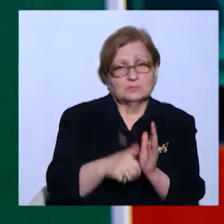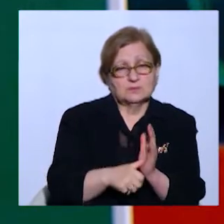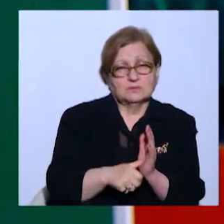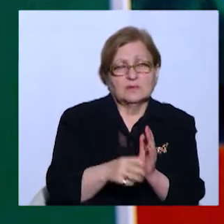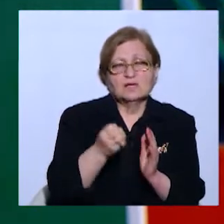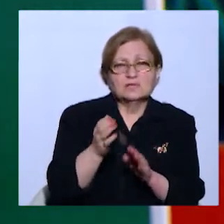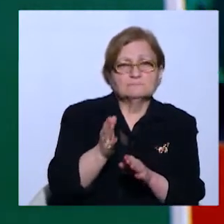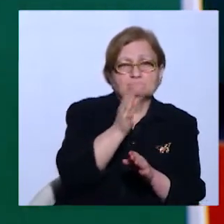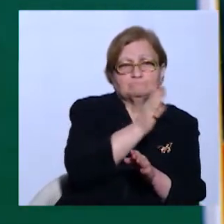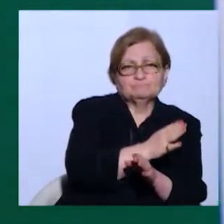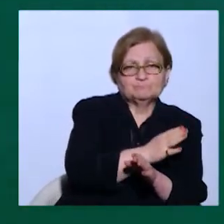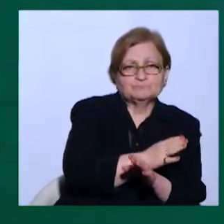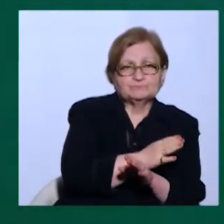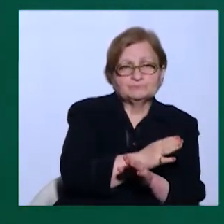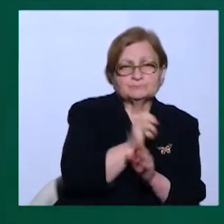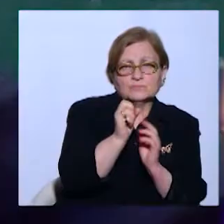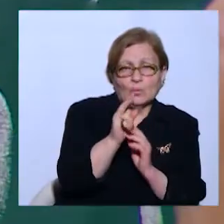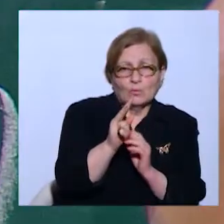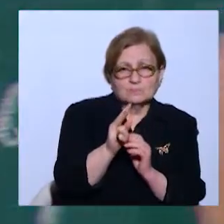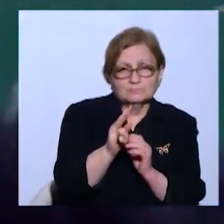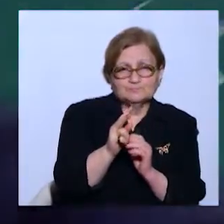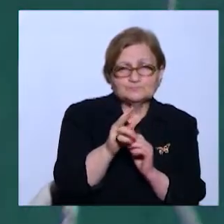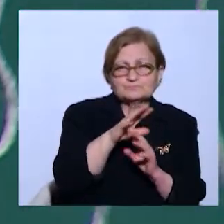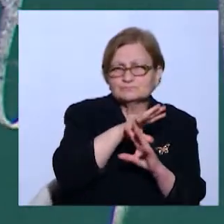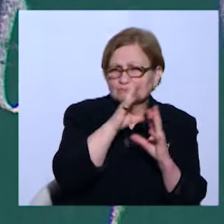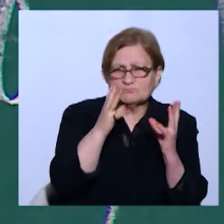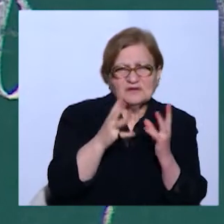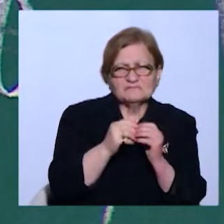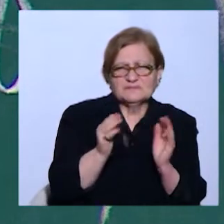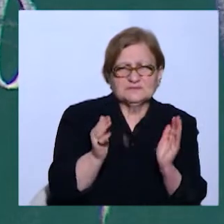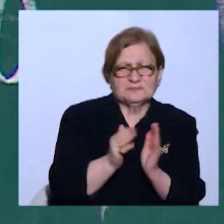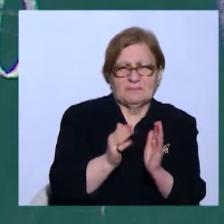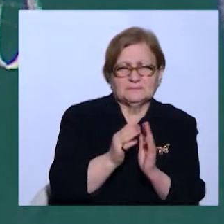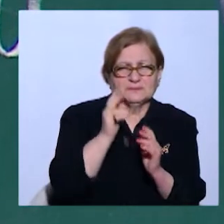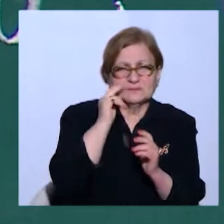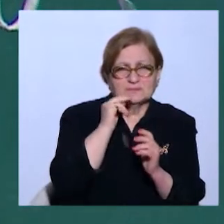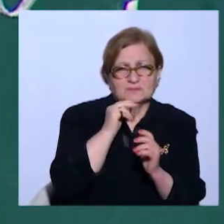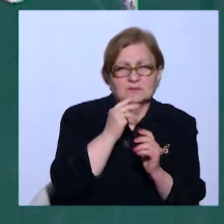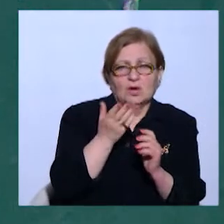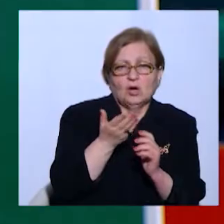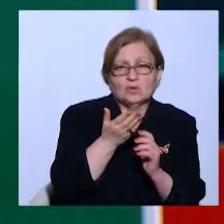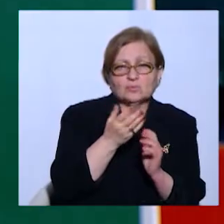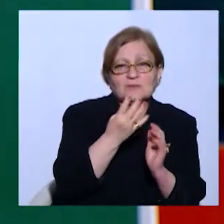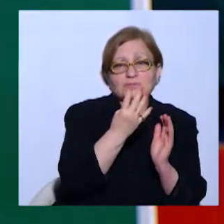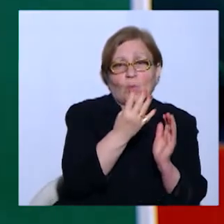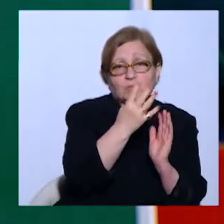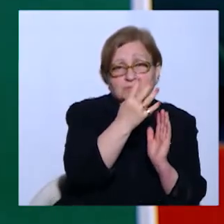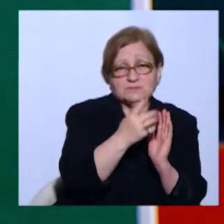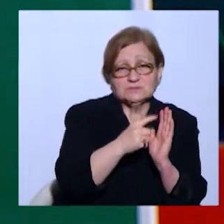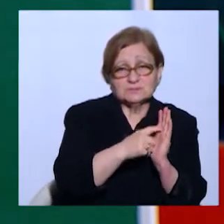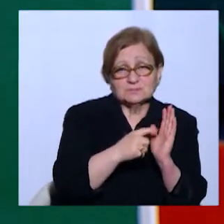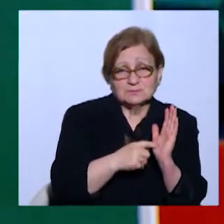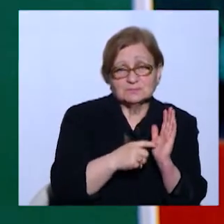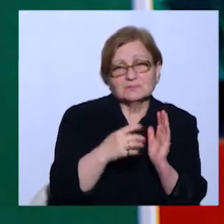ქვემოთ რო წამოვიდ, აი უყურე 12 ყველაზე პატარა რიცხვია. რომელიც 4-ის ჯერადიც არის და 6-ის